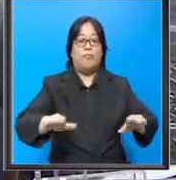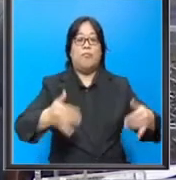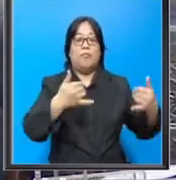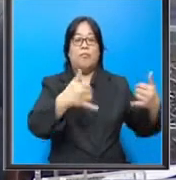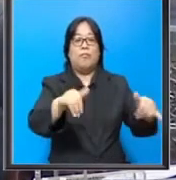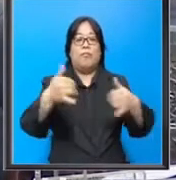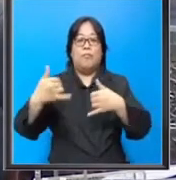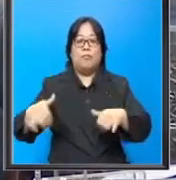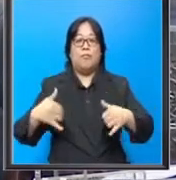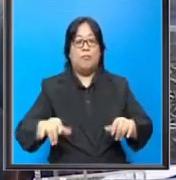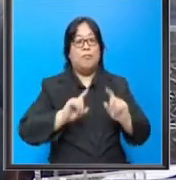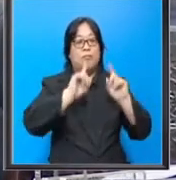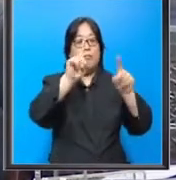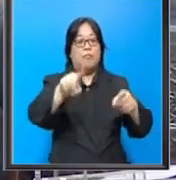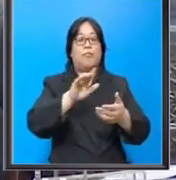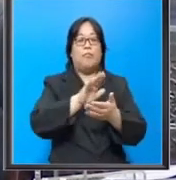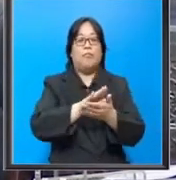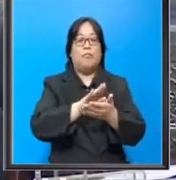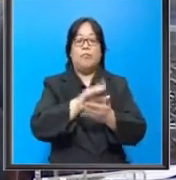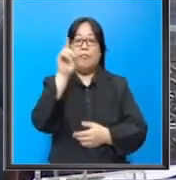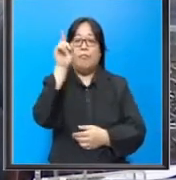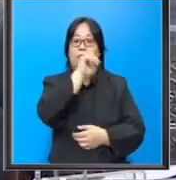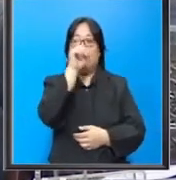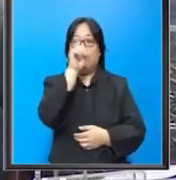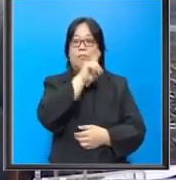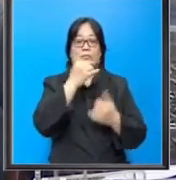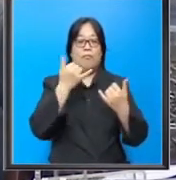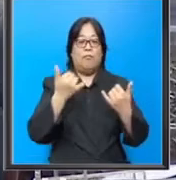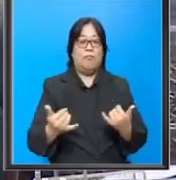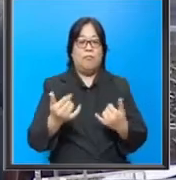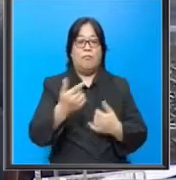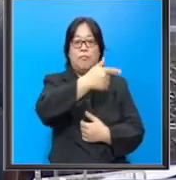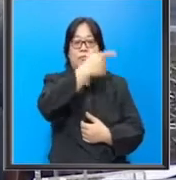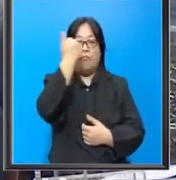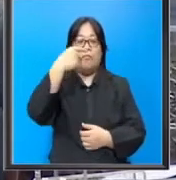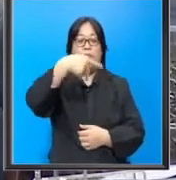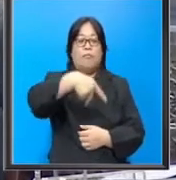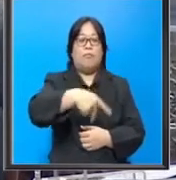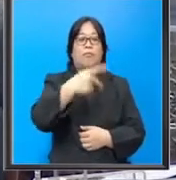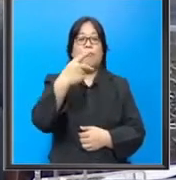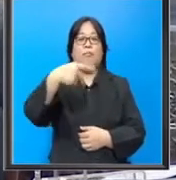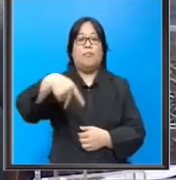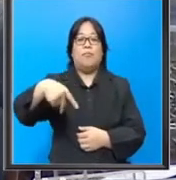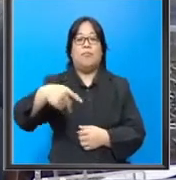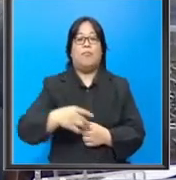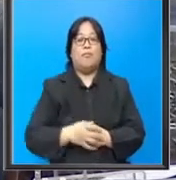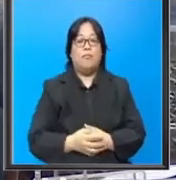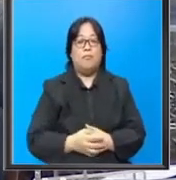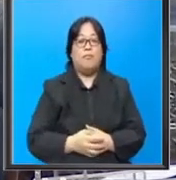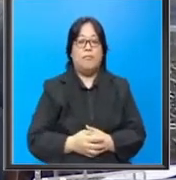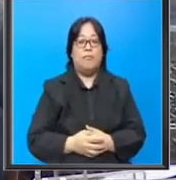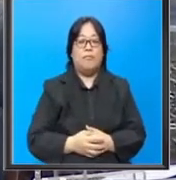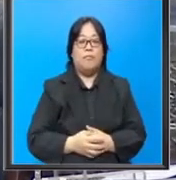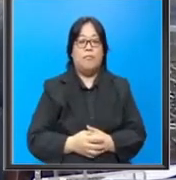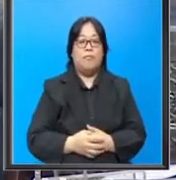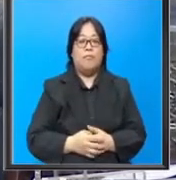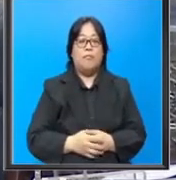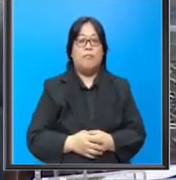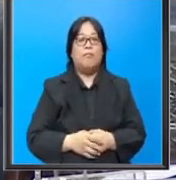bermain dan pergi kesekolah terjejak jeruk disebabkan oleh perintah kawalan pergerakan piketty